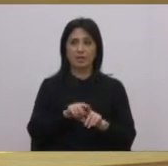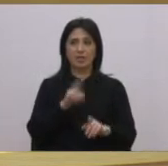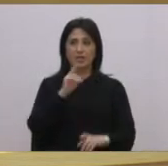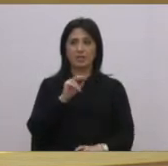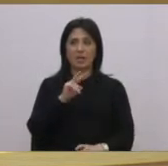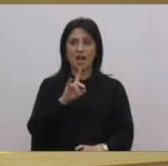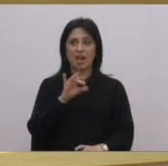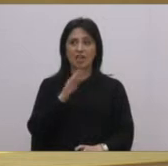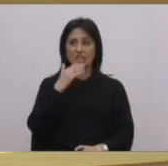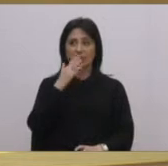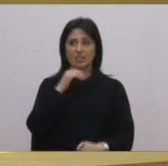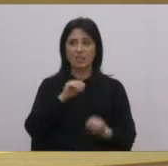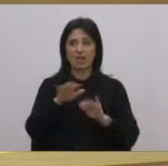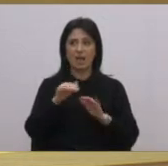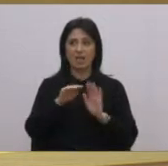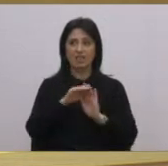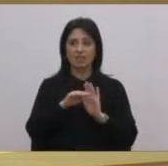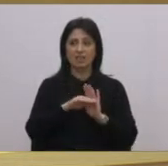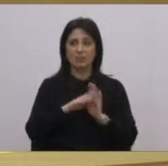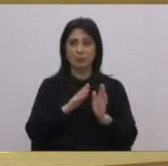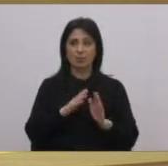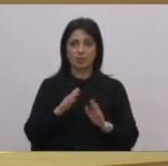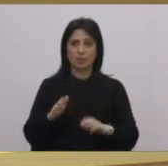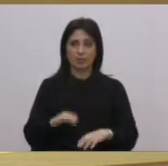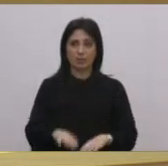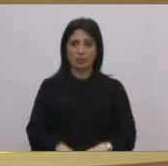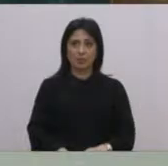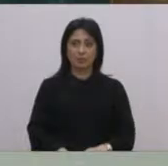წალენჯიხაში წყალარინების სისტემის